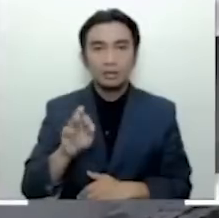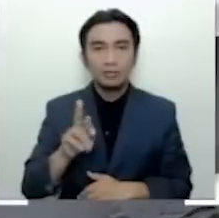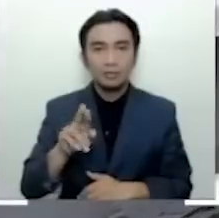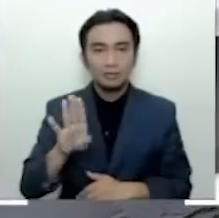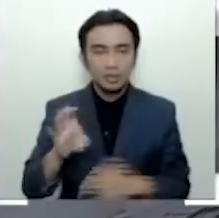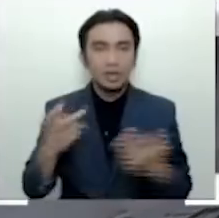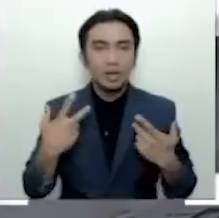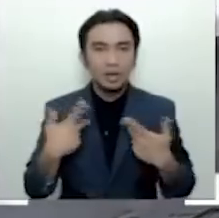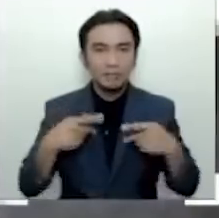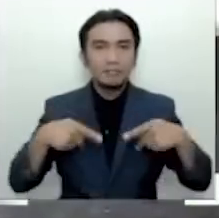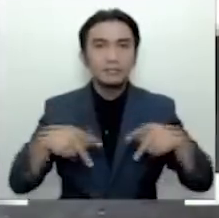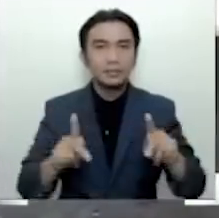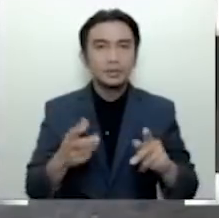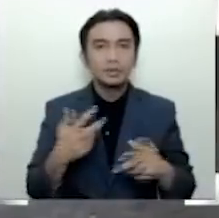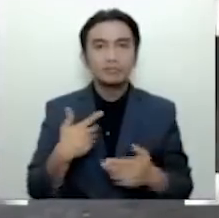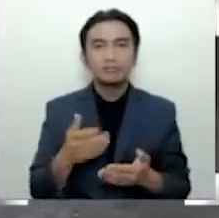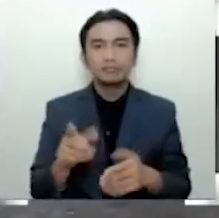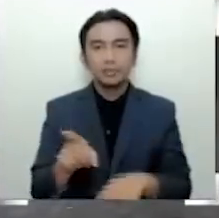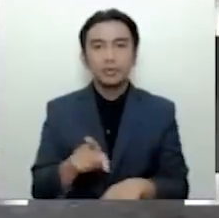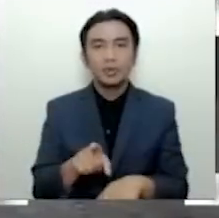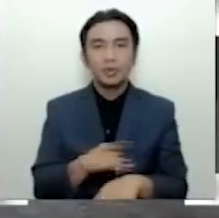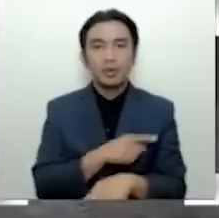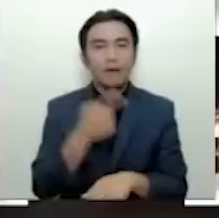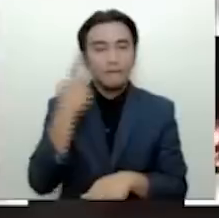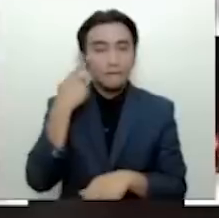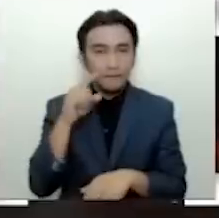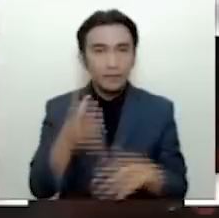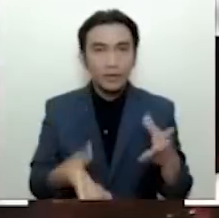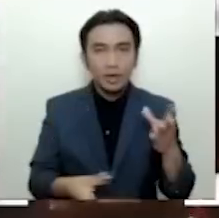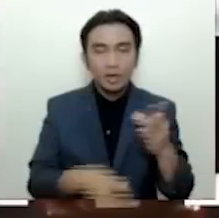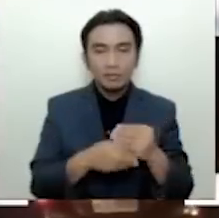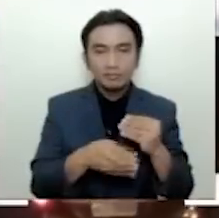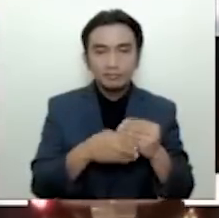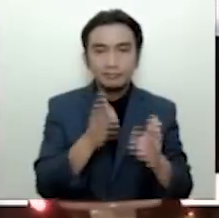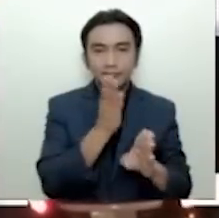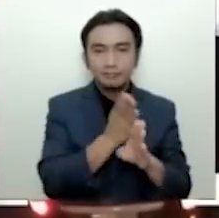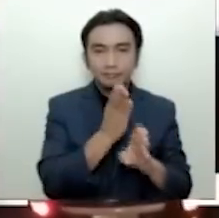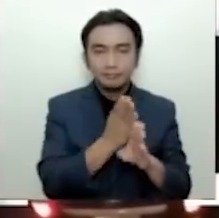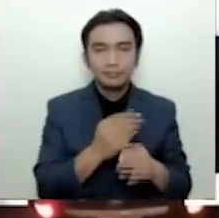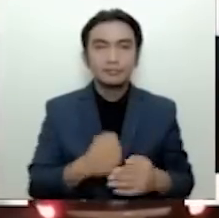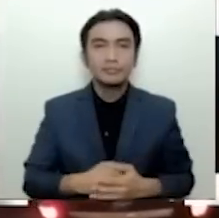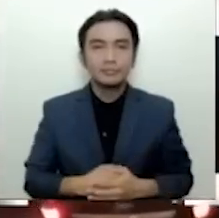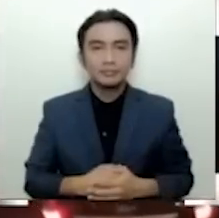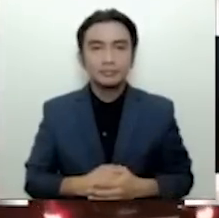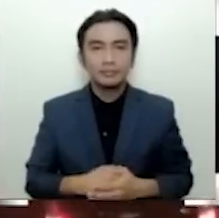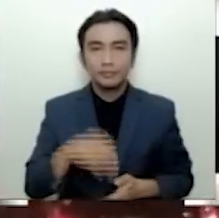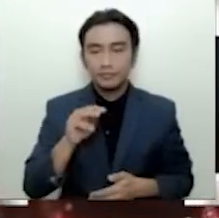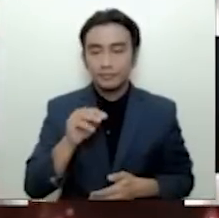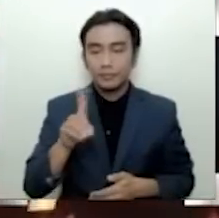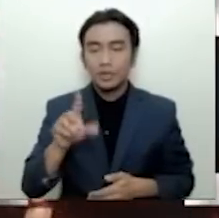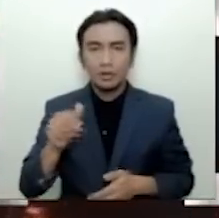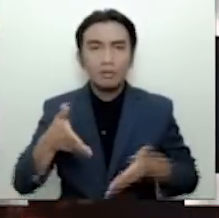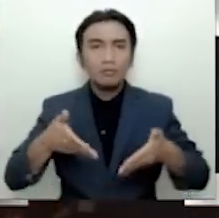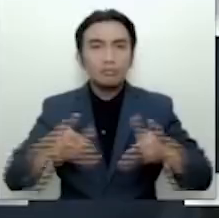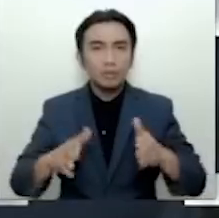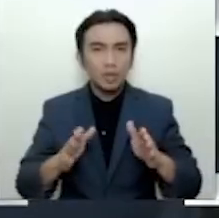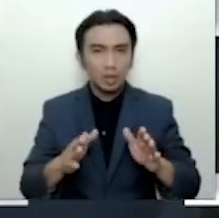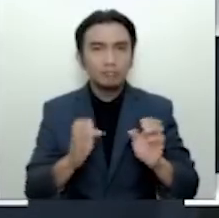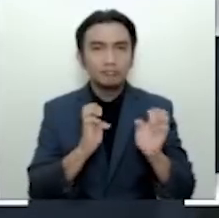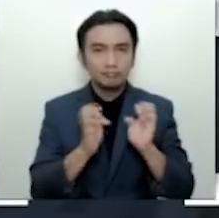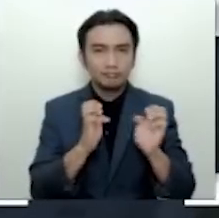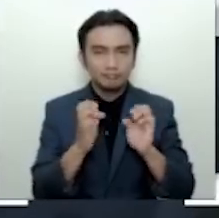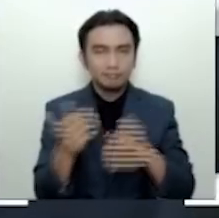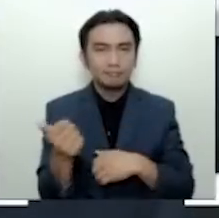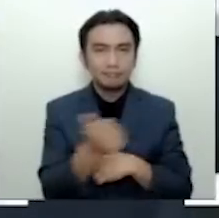na may mas matagal na visa para sa mga dagdag na bus. Papayagan naman ng MMDA na dumaan sa EDSA ang mga provincial